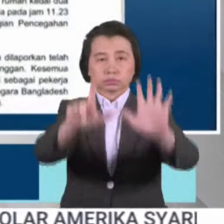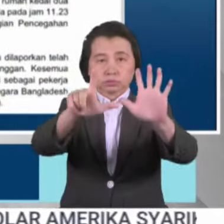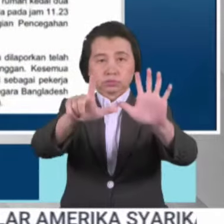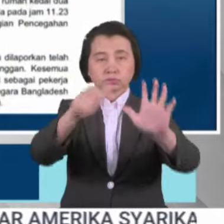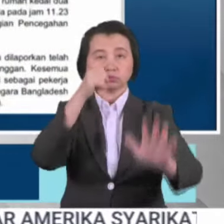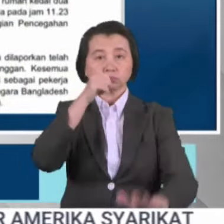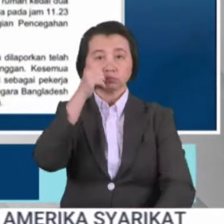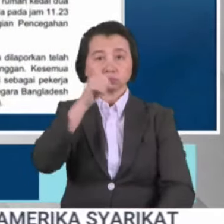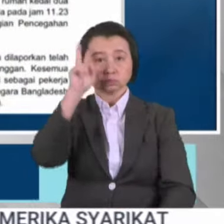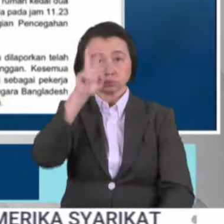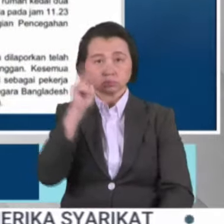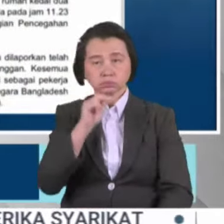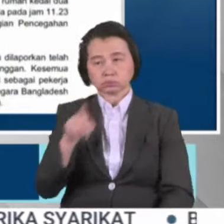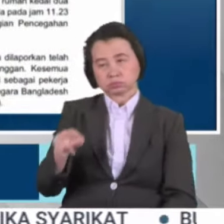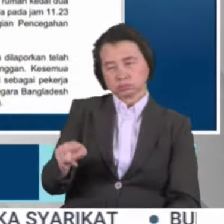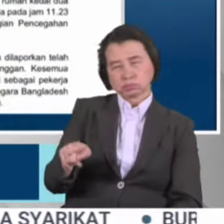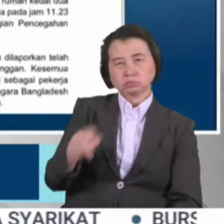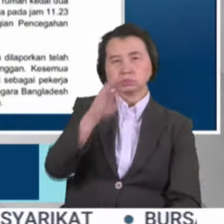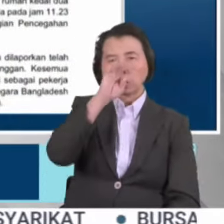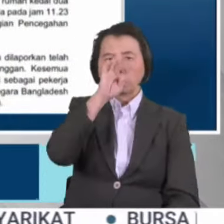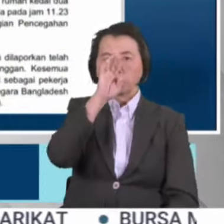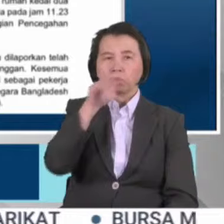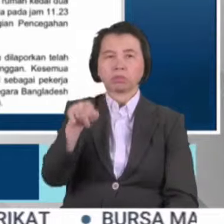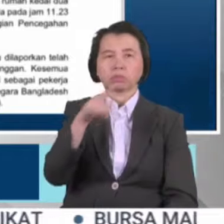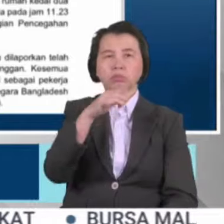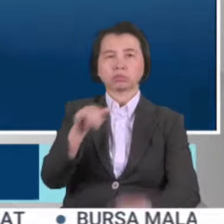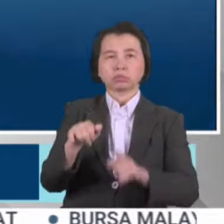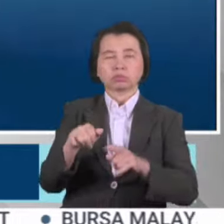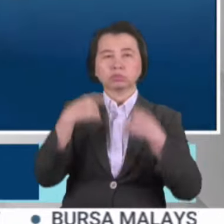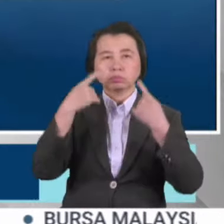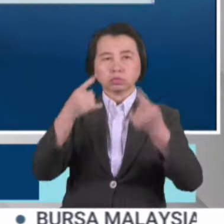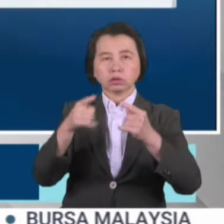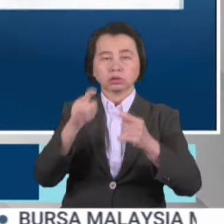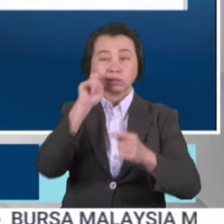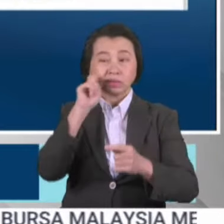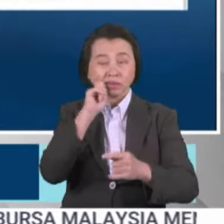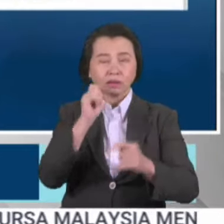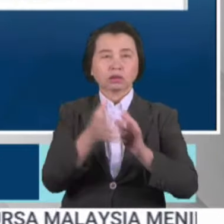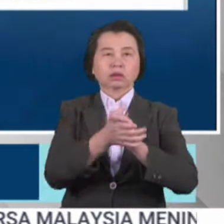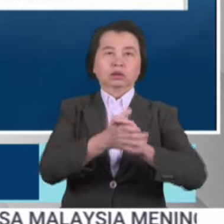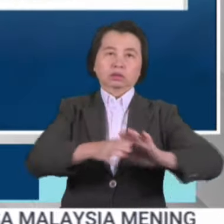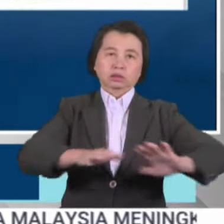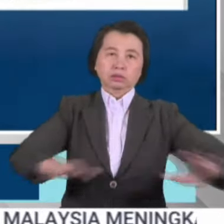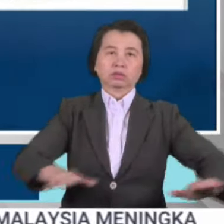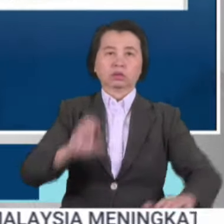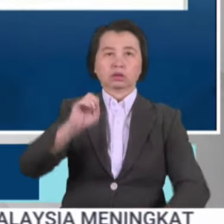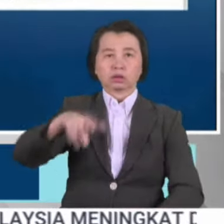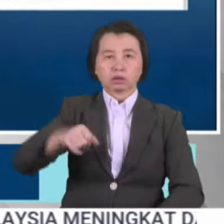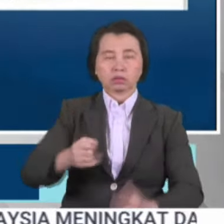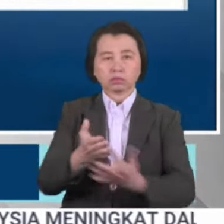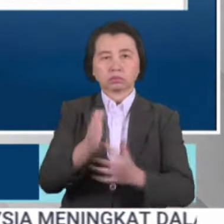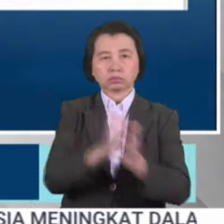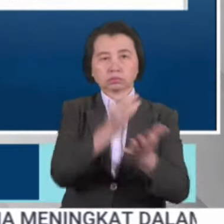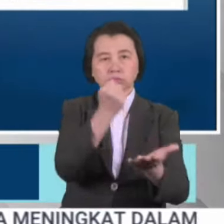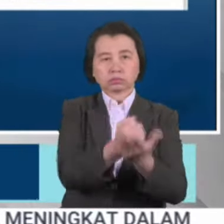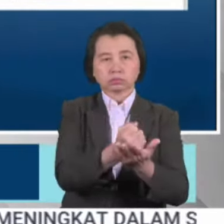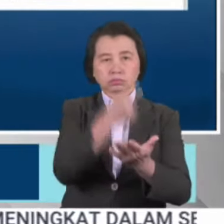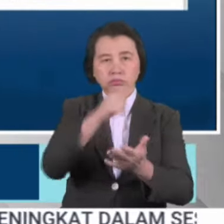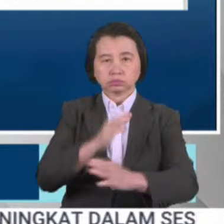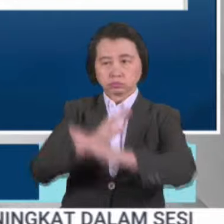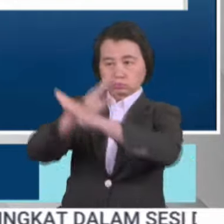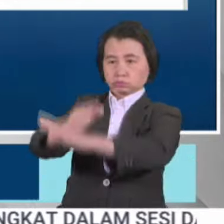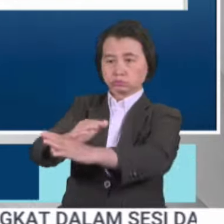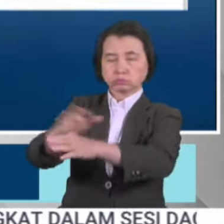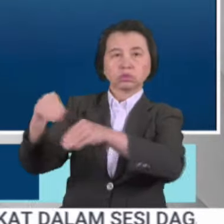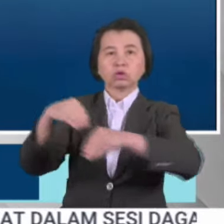7 wanita Vietnam disyaki menjadi mangsa eksploitasi seks berjaya diselamatkan. Ia menerusi operasi Jabatan Imigresen Malaysia bagi